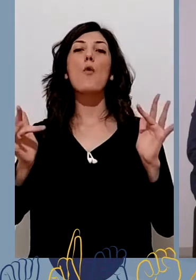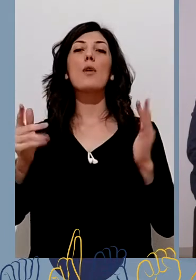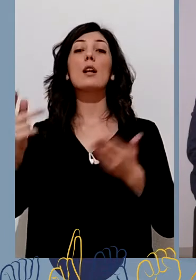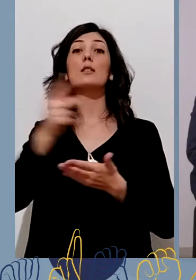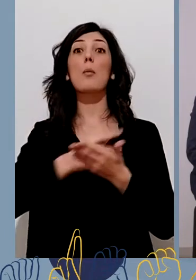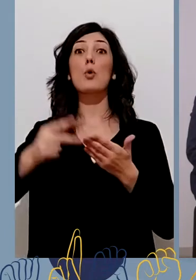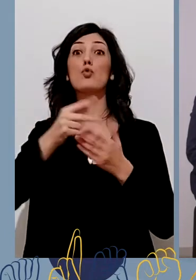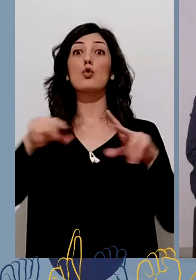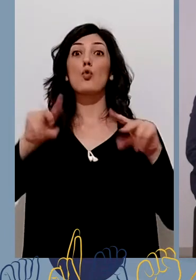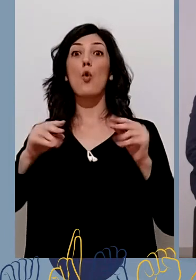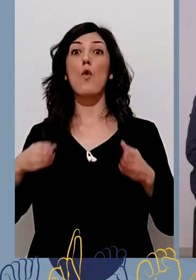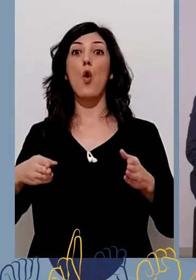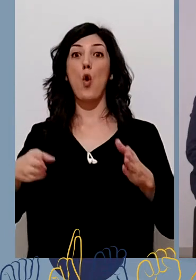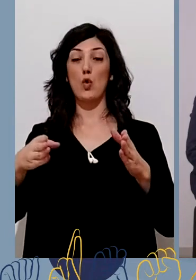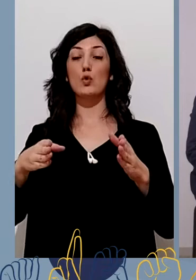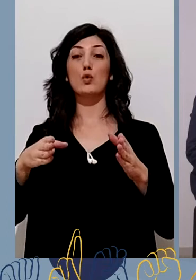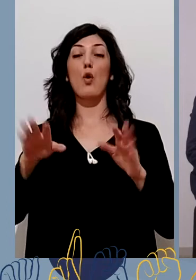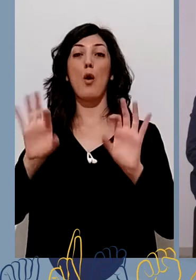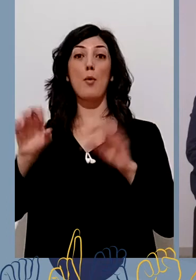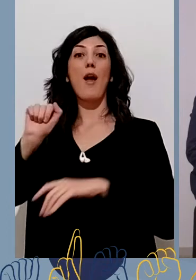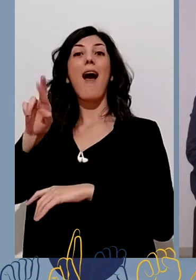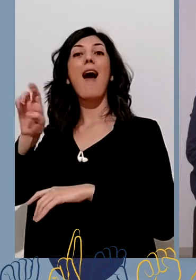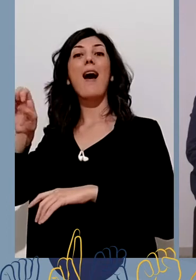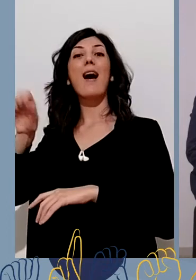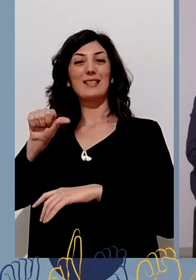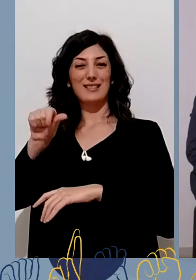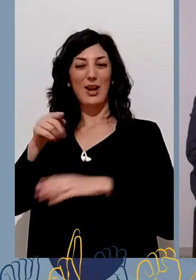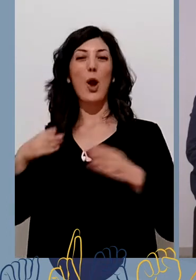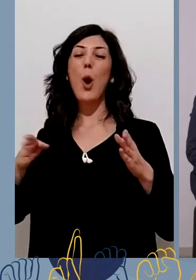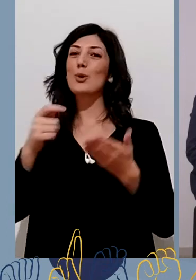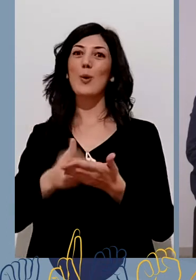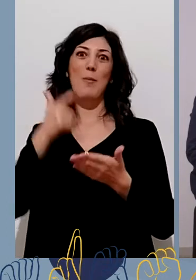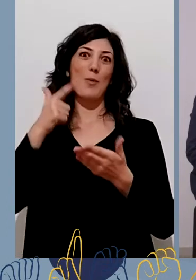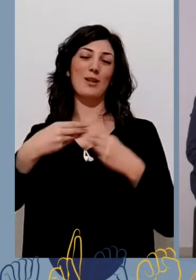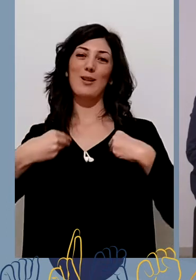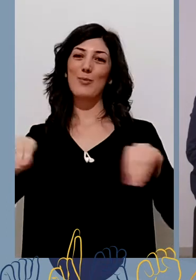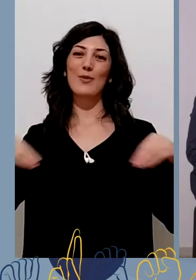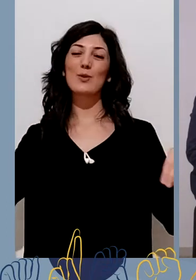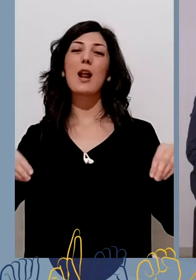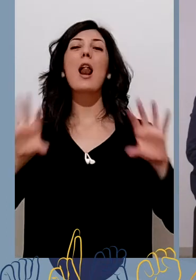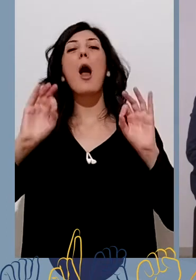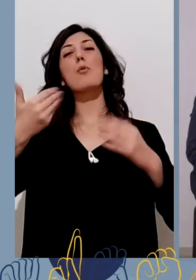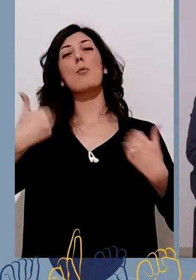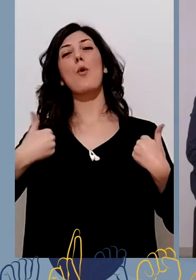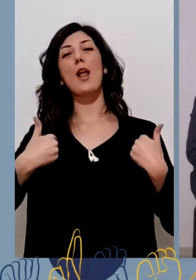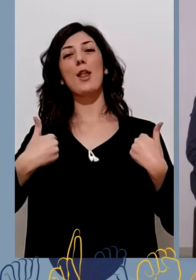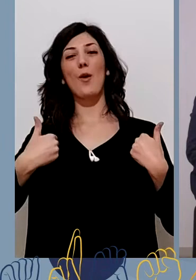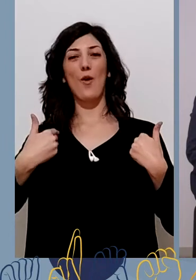Ares, un corso molto importante e professionalizzante, di cui vi parlerò io personalmente insieme con la dottoressa Lombardi alla